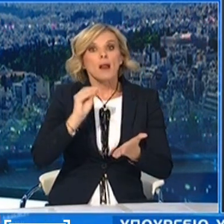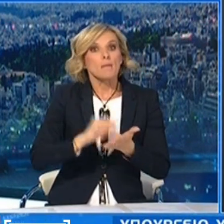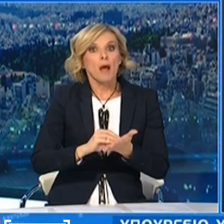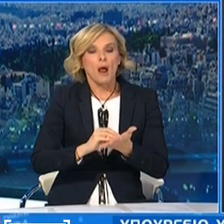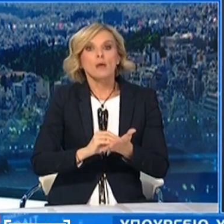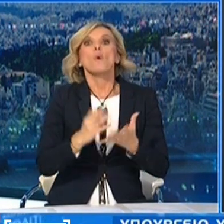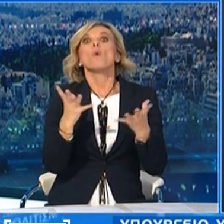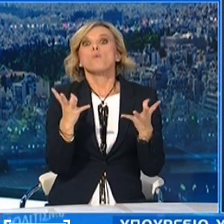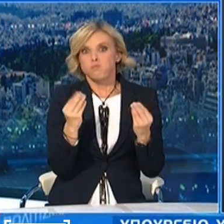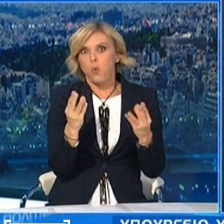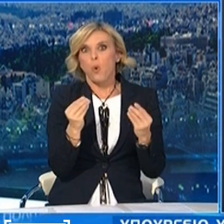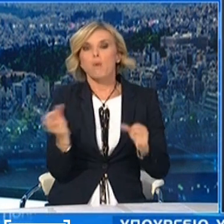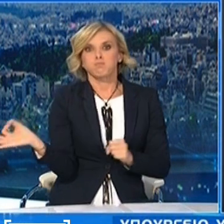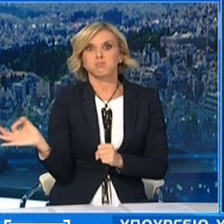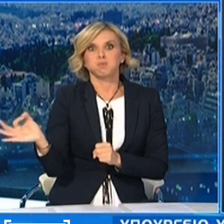υπάρχει